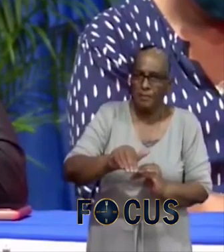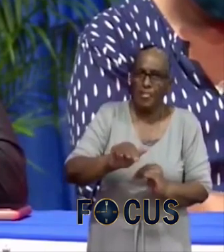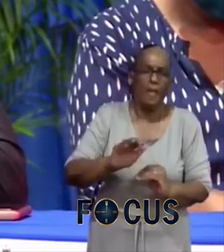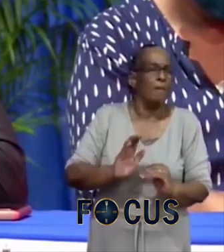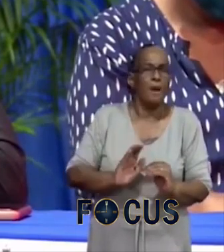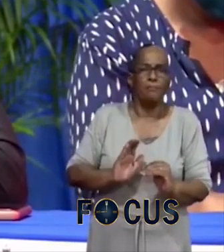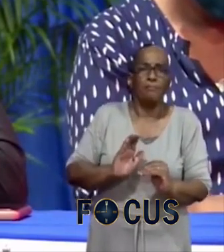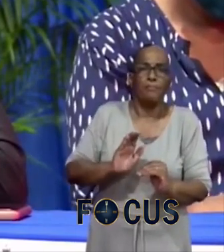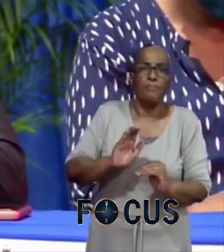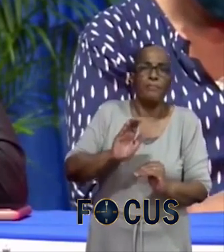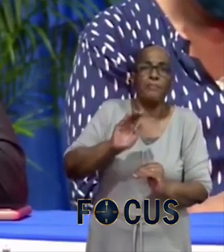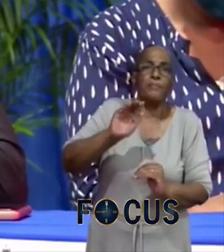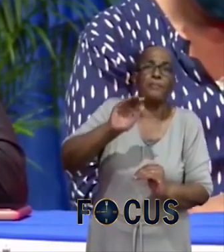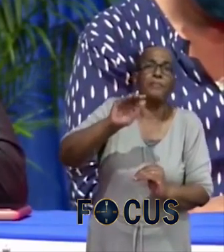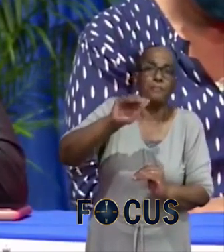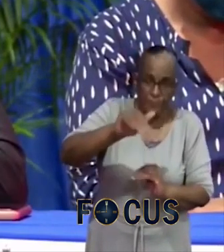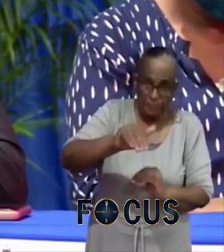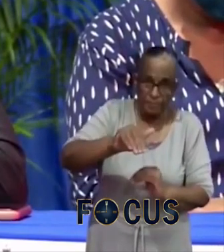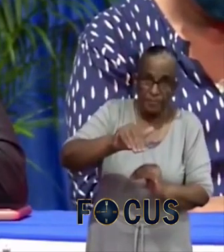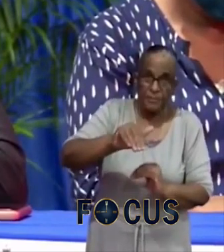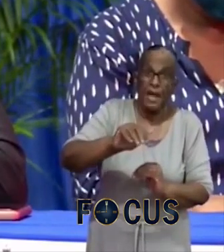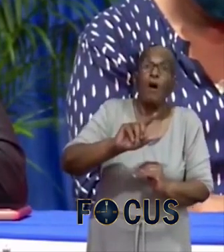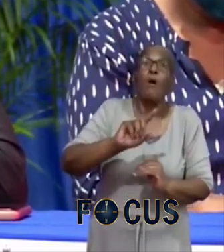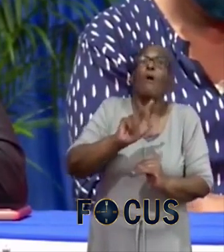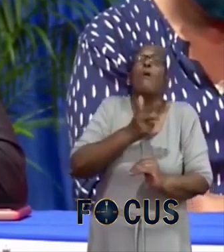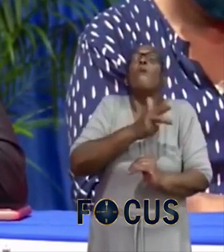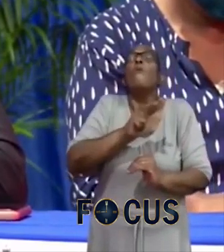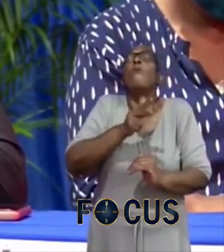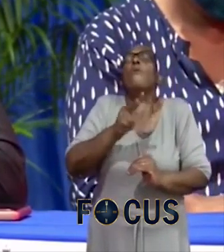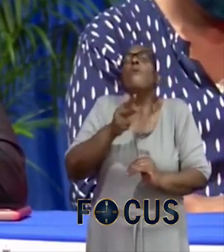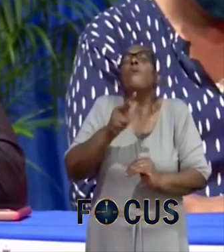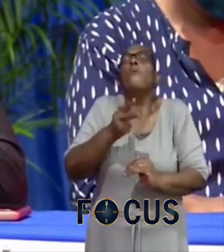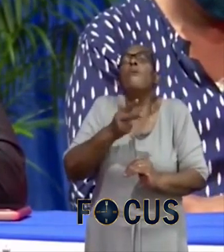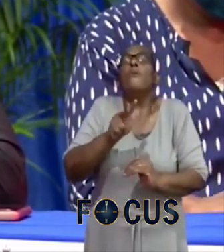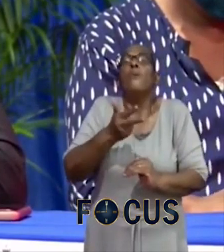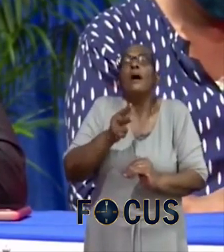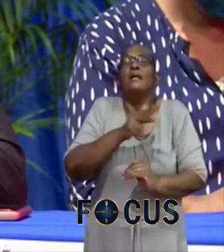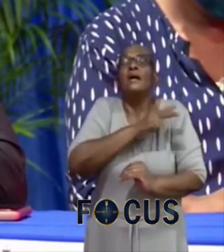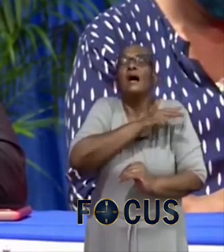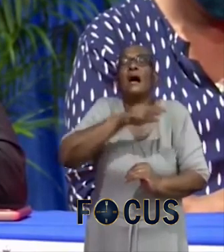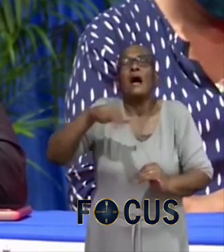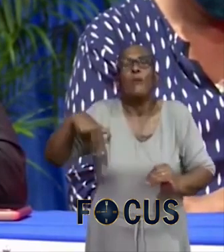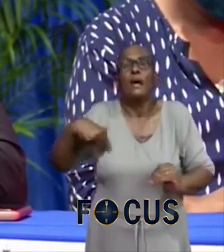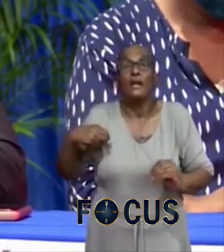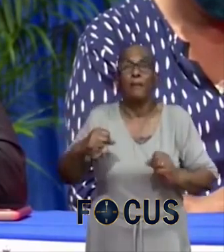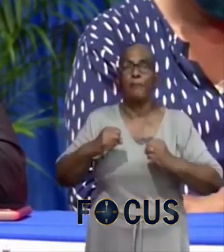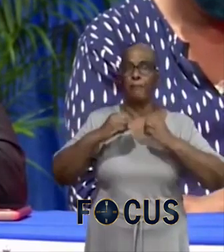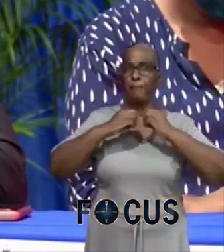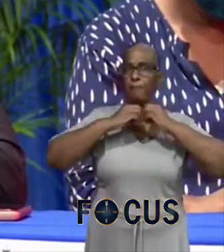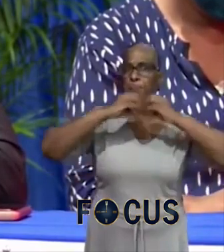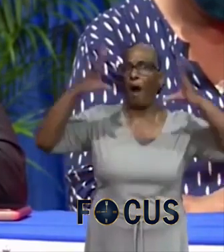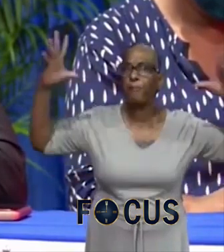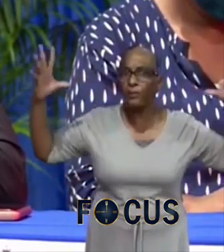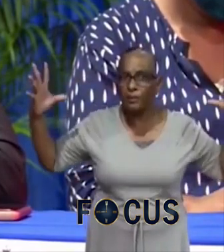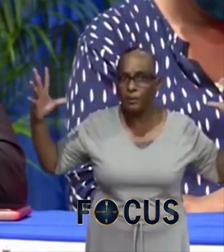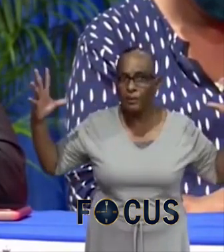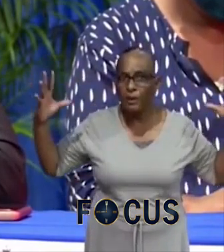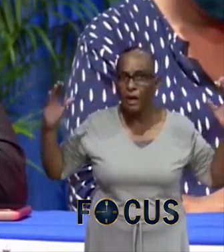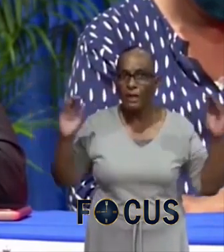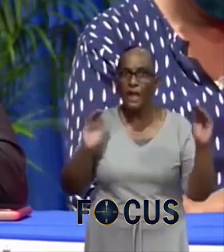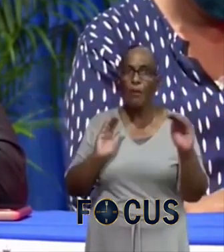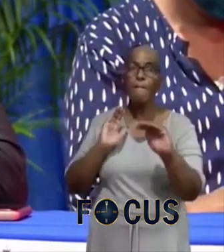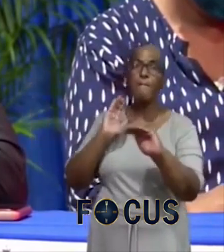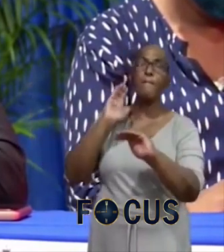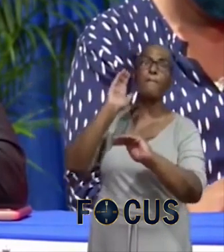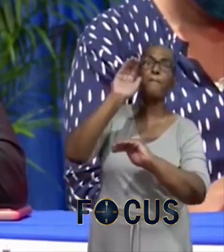drempel gaat de capaciteit zijn. Wanneer gaat het een officiële ramp voor ons zijn, wanneer we die drempel